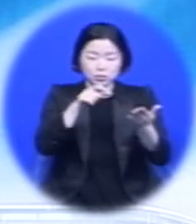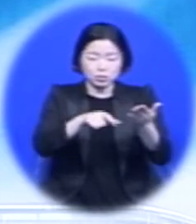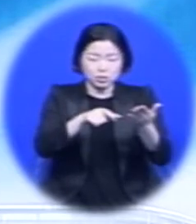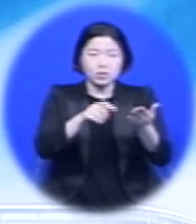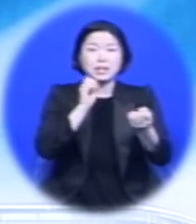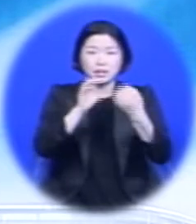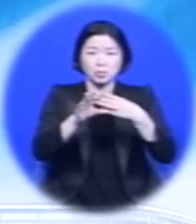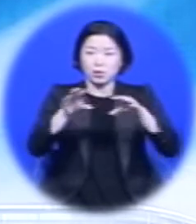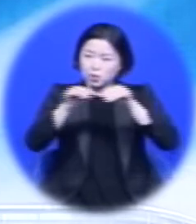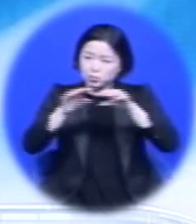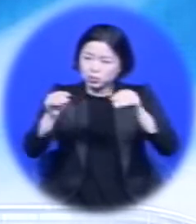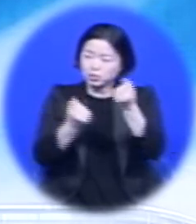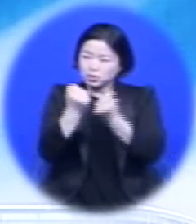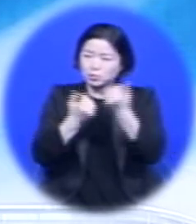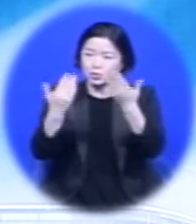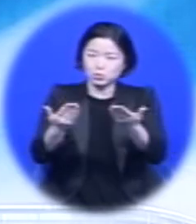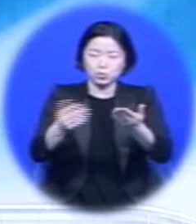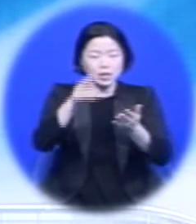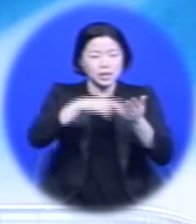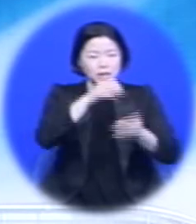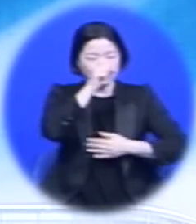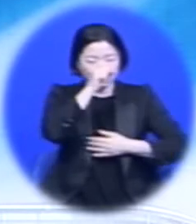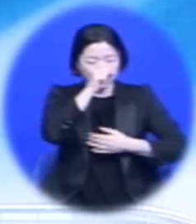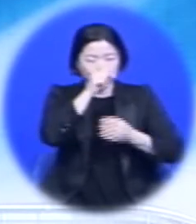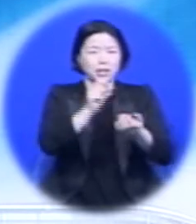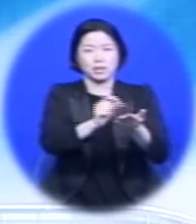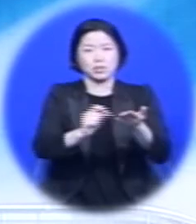풀어서 설명하고 좀 더 읽기 좋게끔 설명한 것뿐이죠.